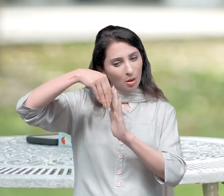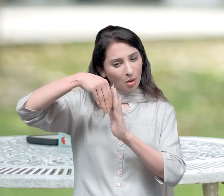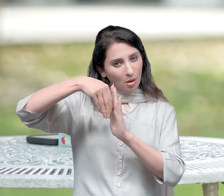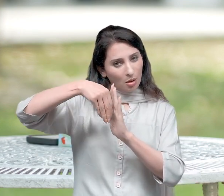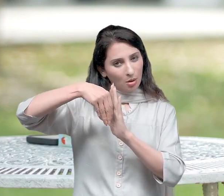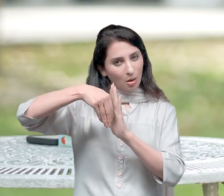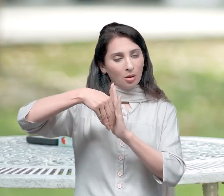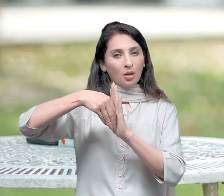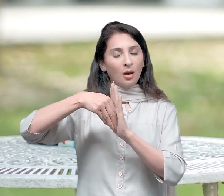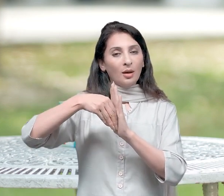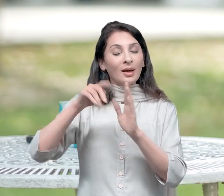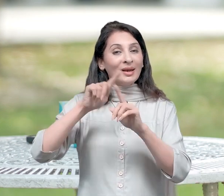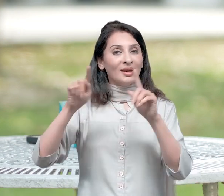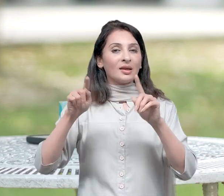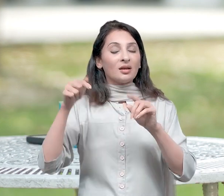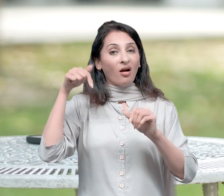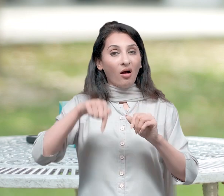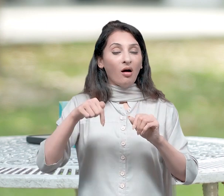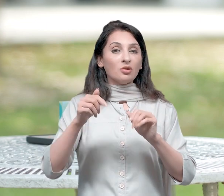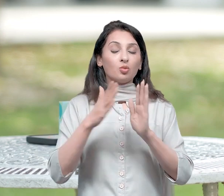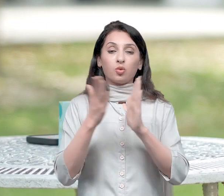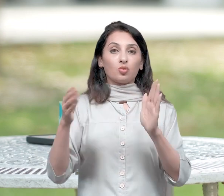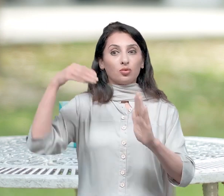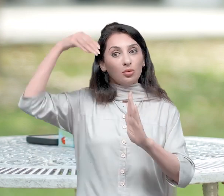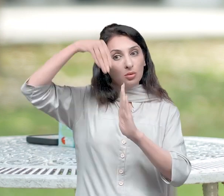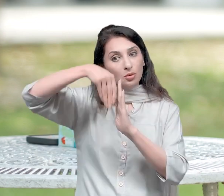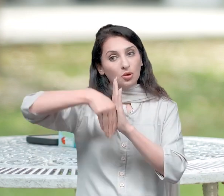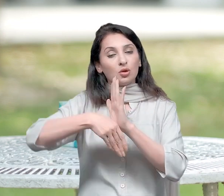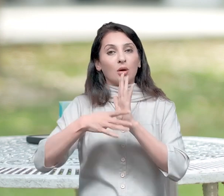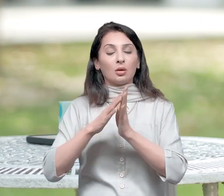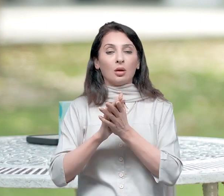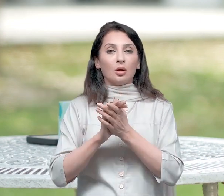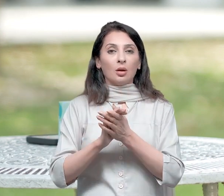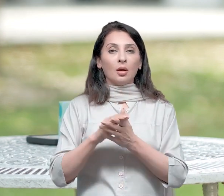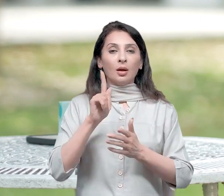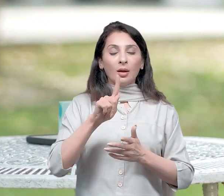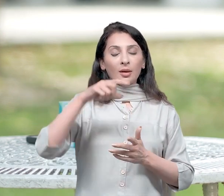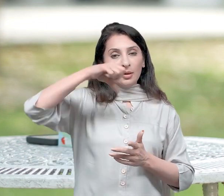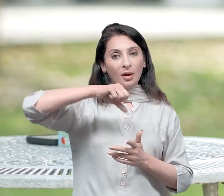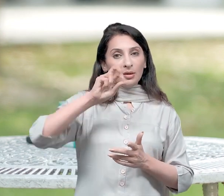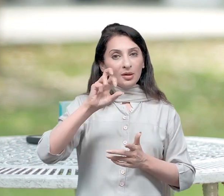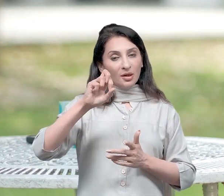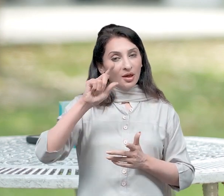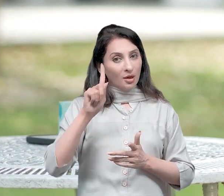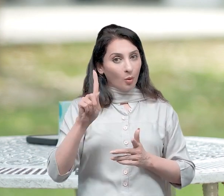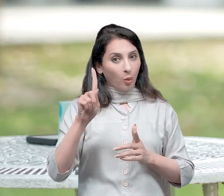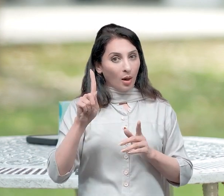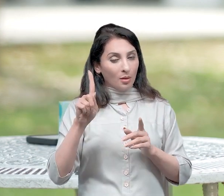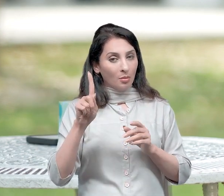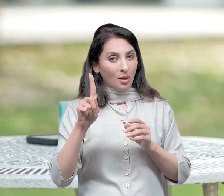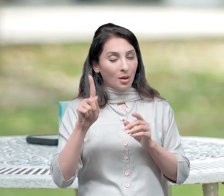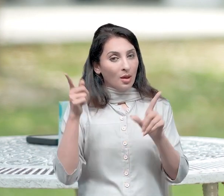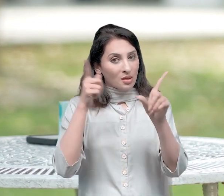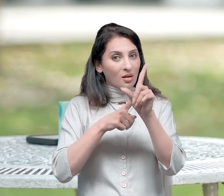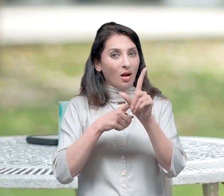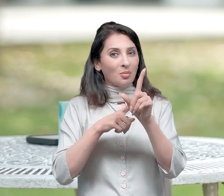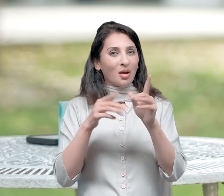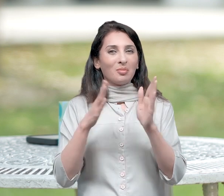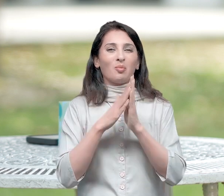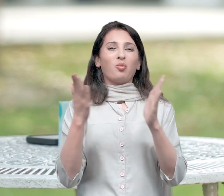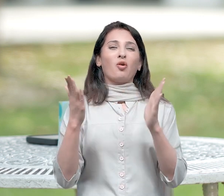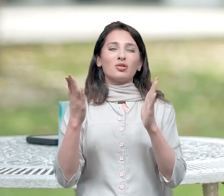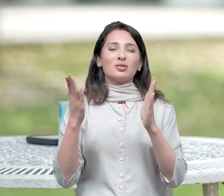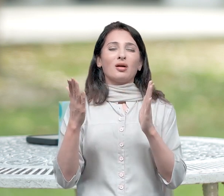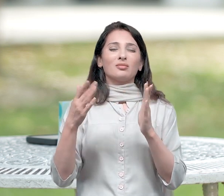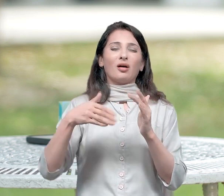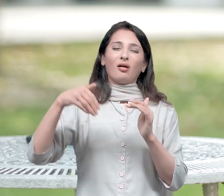تھی وہ بڑی سلو تھی، اتنی بھاری نہیں تھی جتنی آج کل ہو رہی ہے۔ اس کے بعد 1981